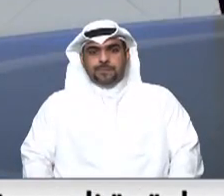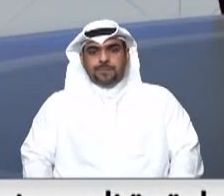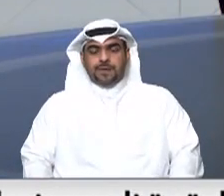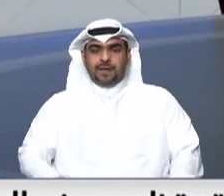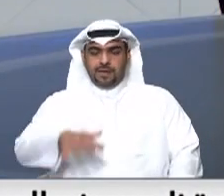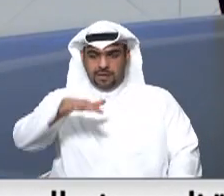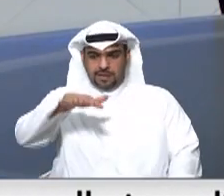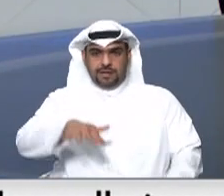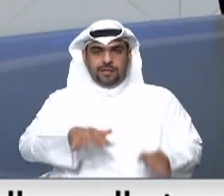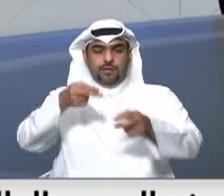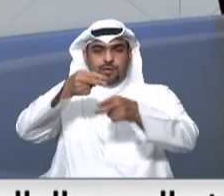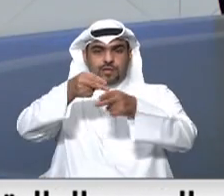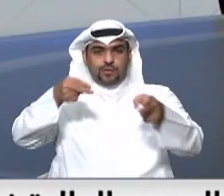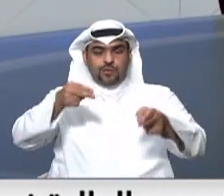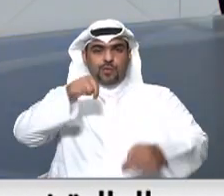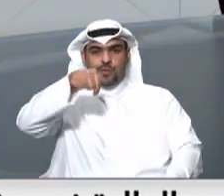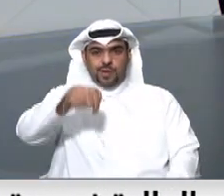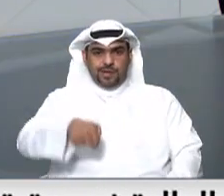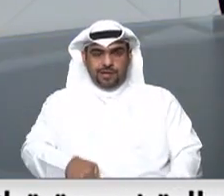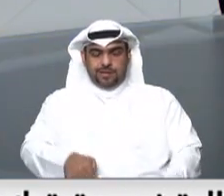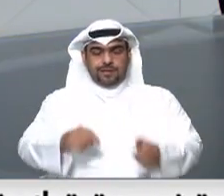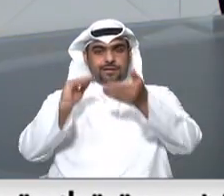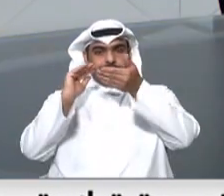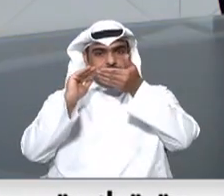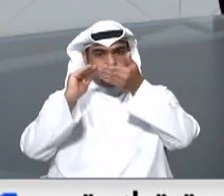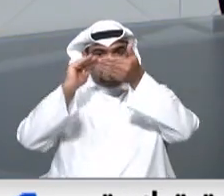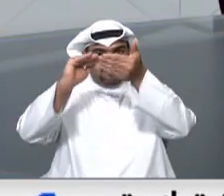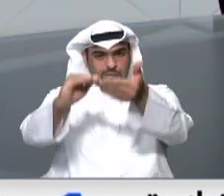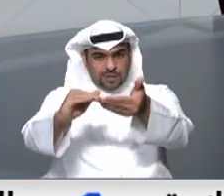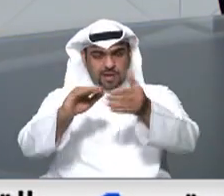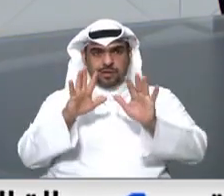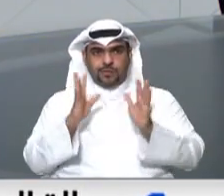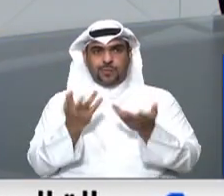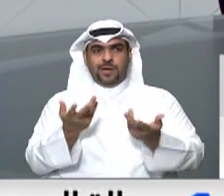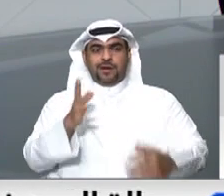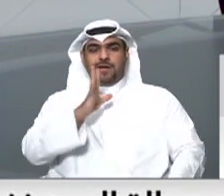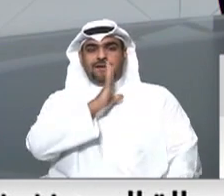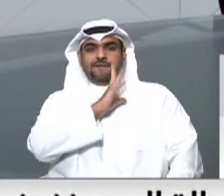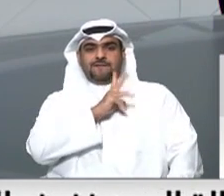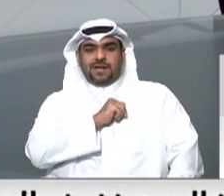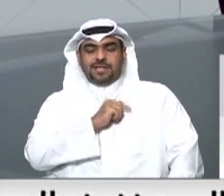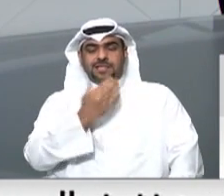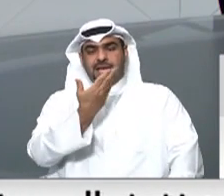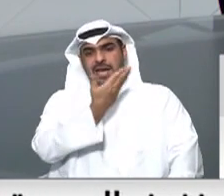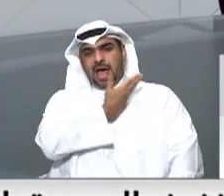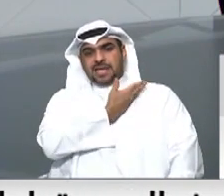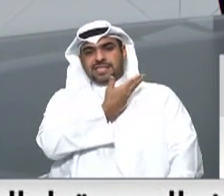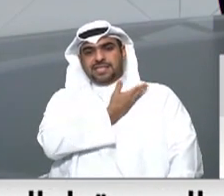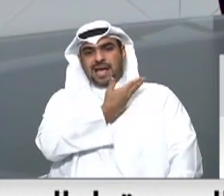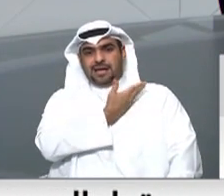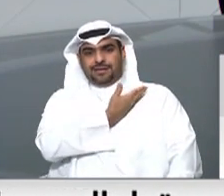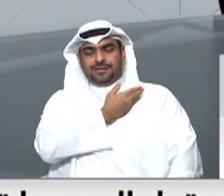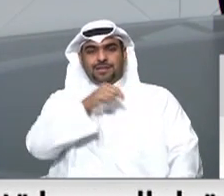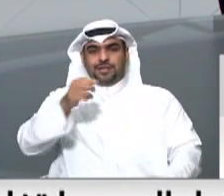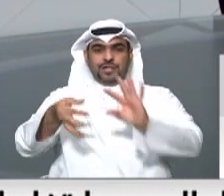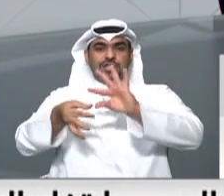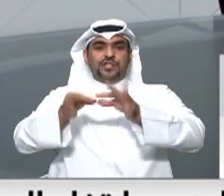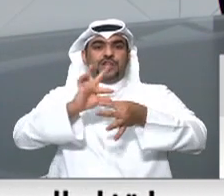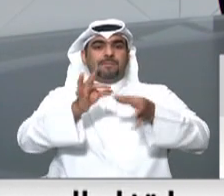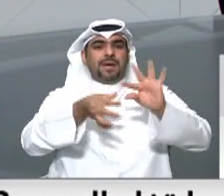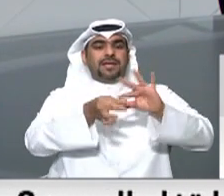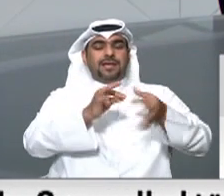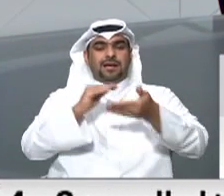ضمن حملة الكويت بجانبكم، نفذت جمعية الشيخ عبد الله النوري الخيرية نفذت